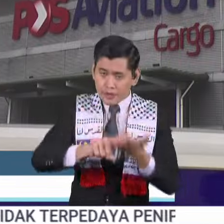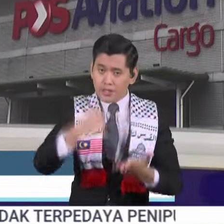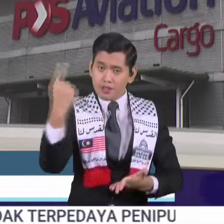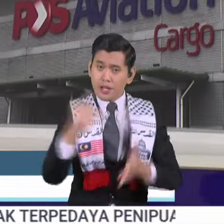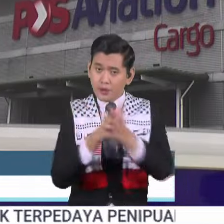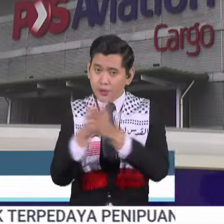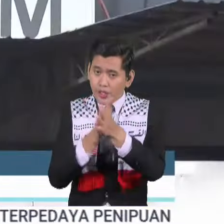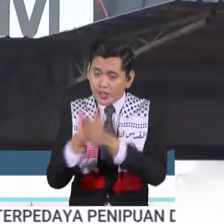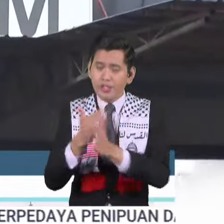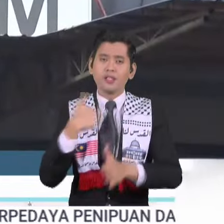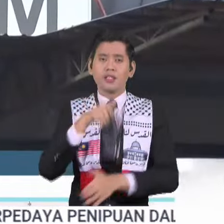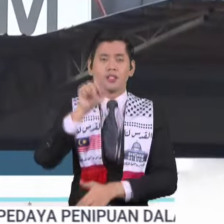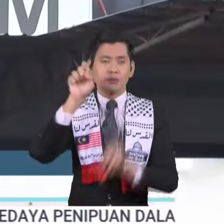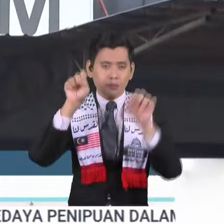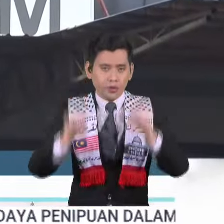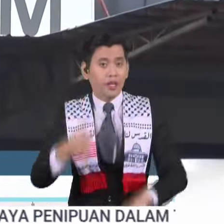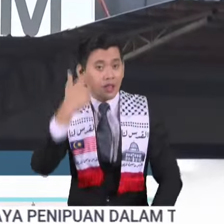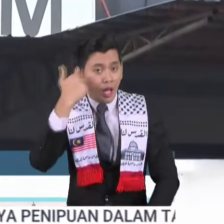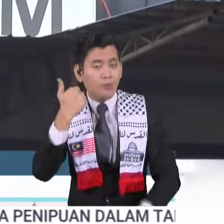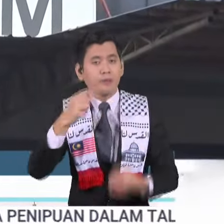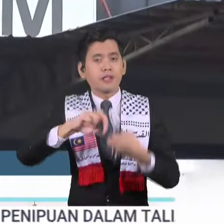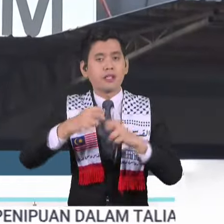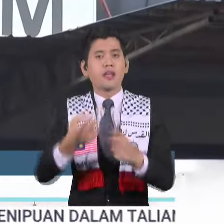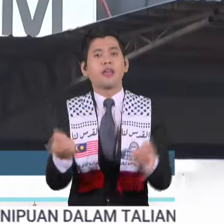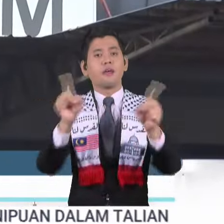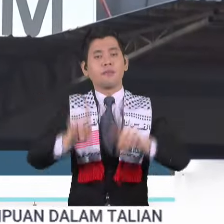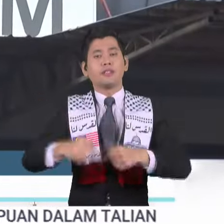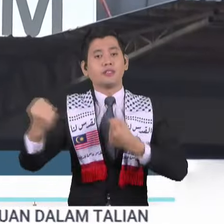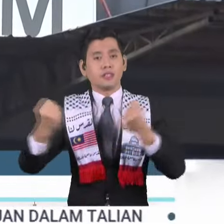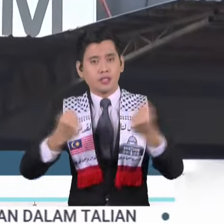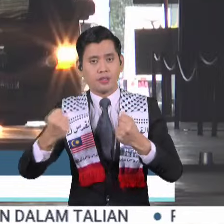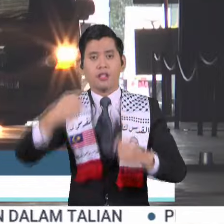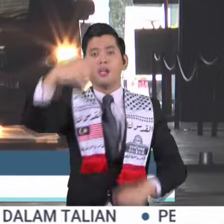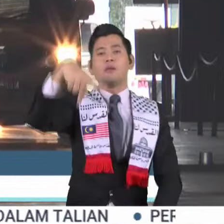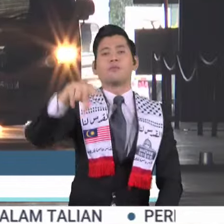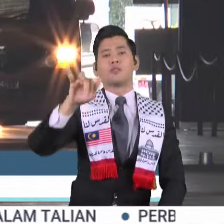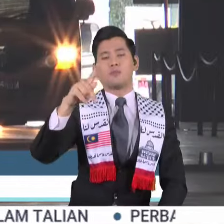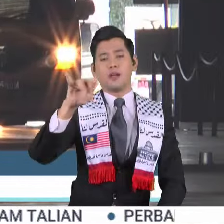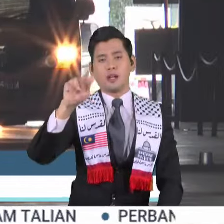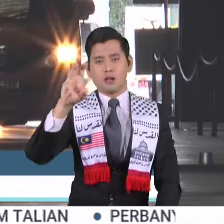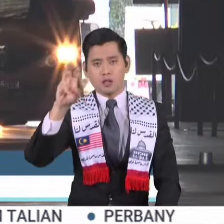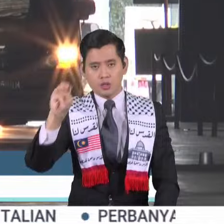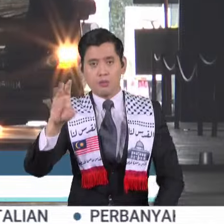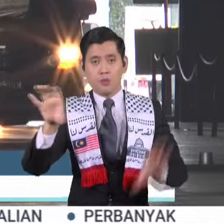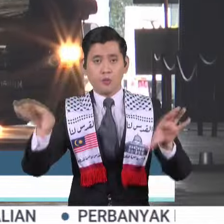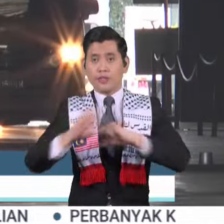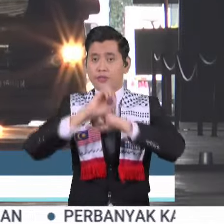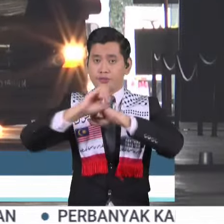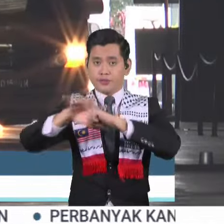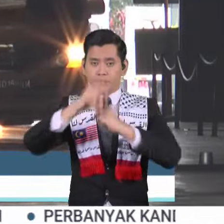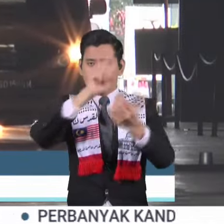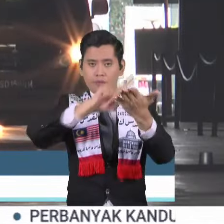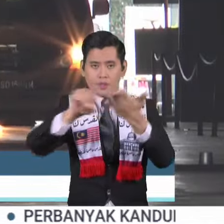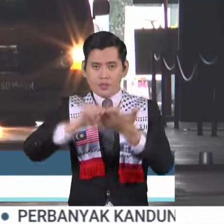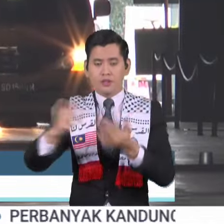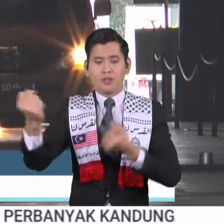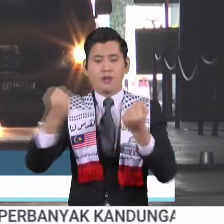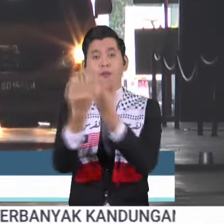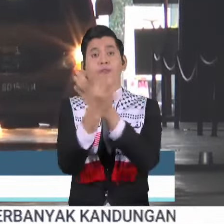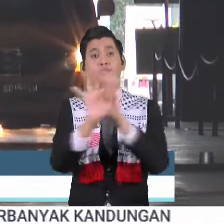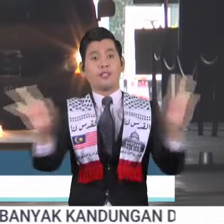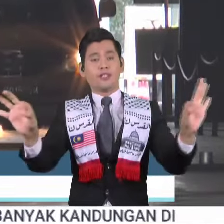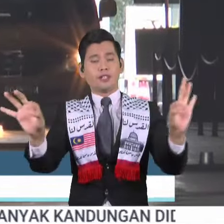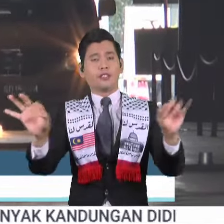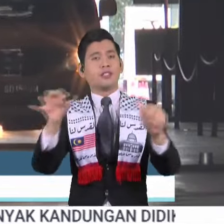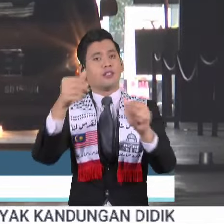kita boleh kenal pasti. Untuk anda yang belum tahu, Puspaku menjalankan kempen pemeriksaan kenderaan secara